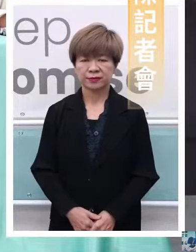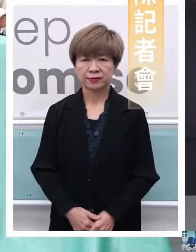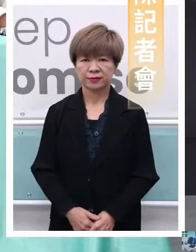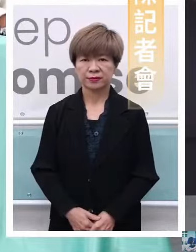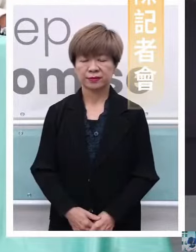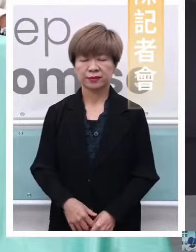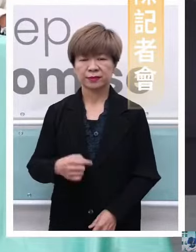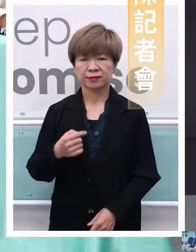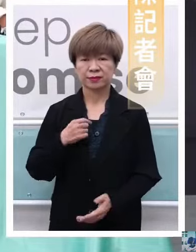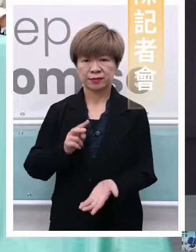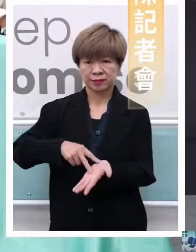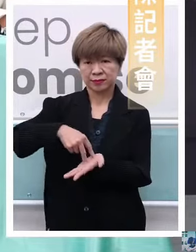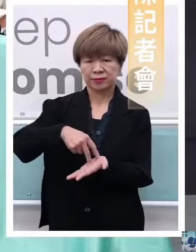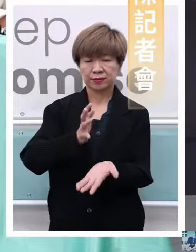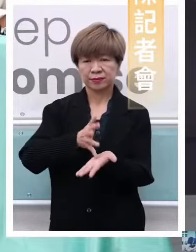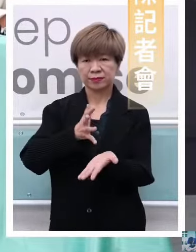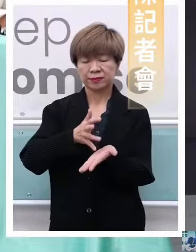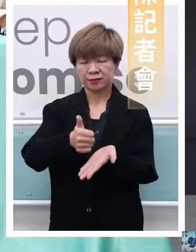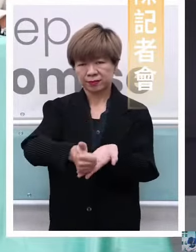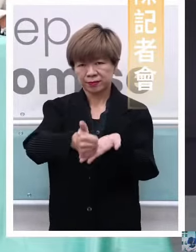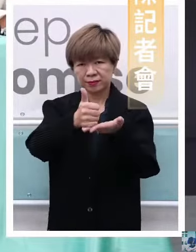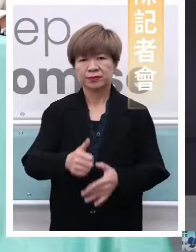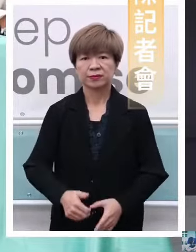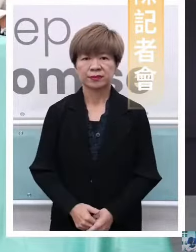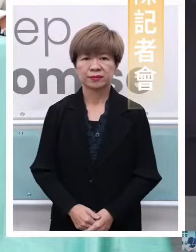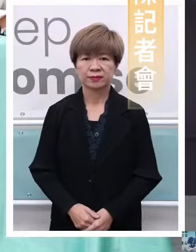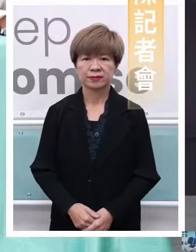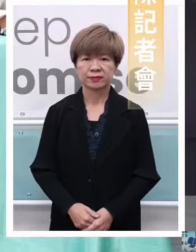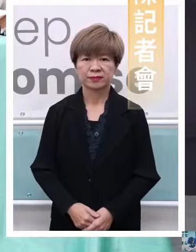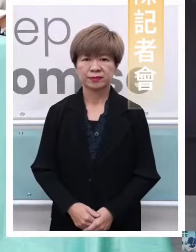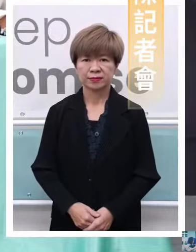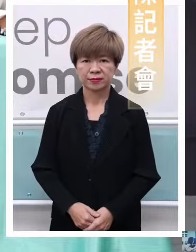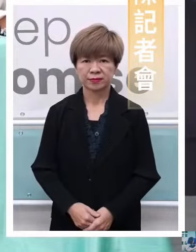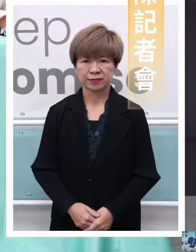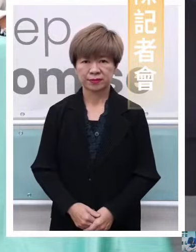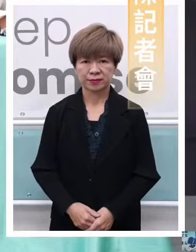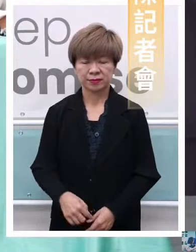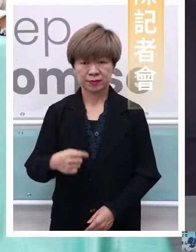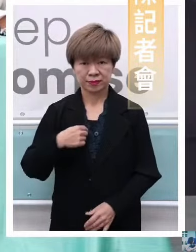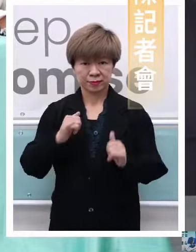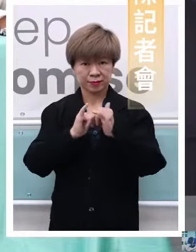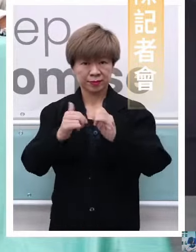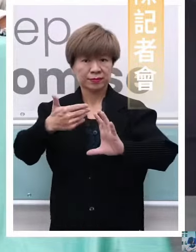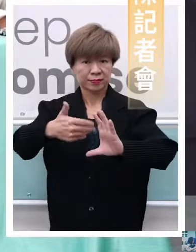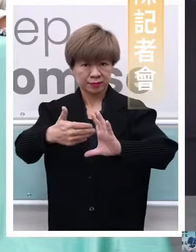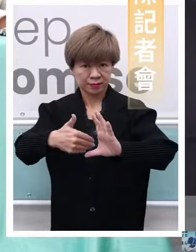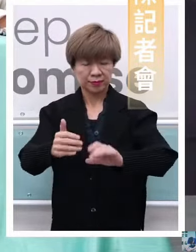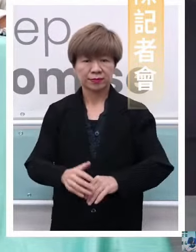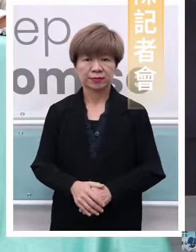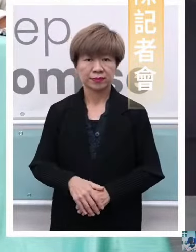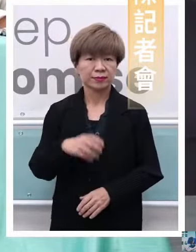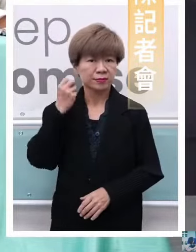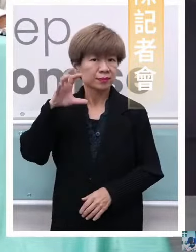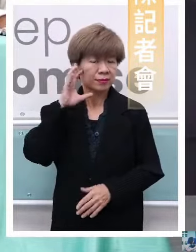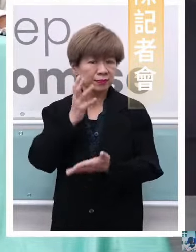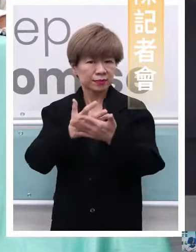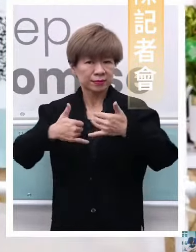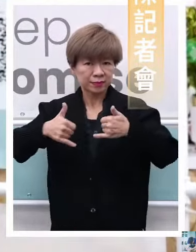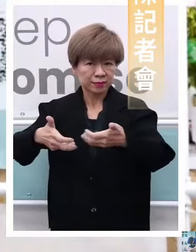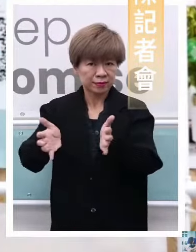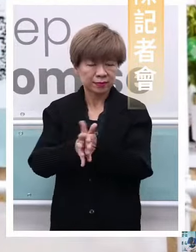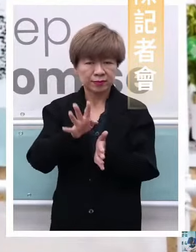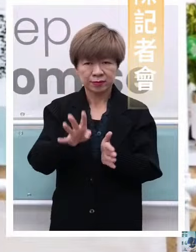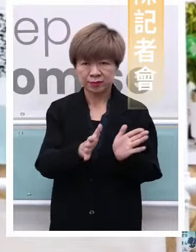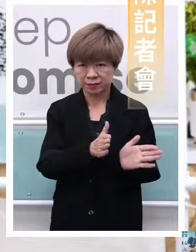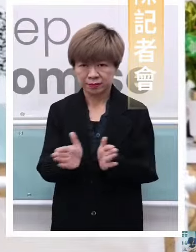站起来讲哈，这个以示尊重。我是明示新闻网路部的经